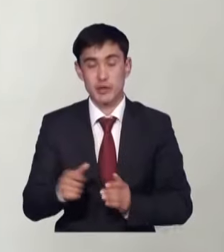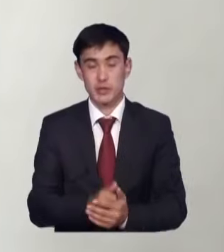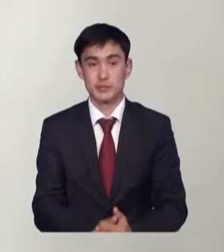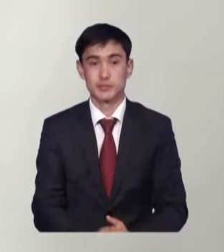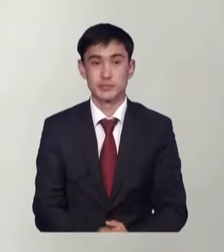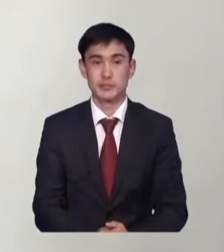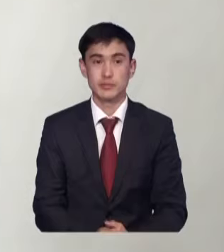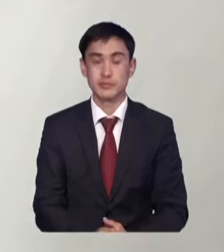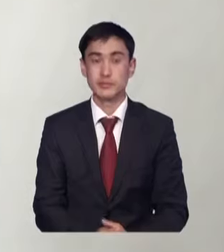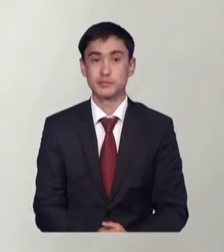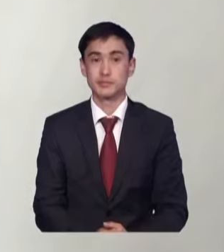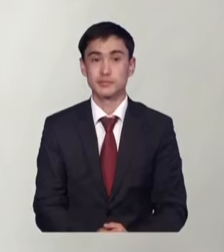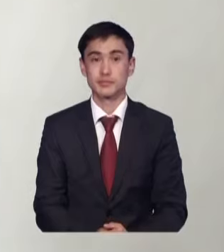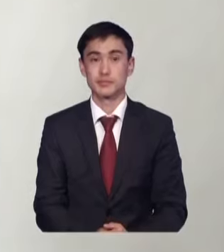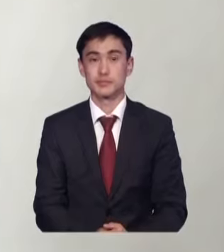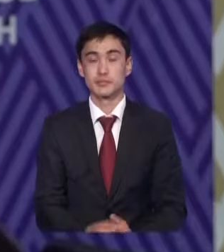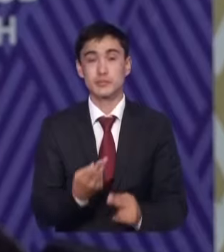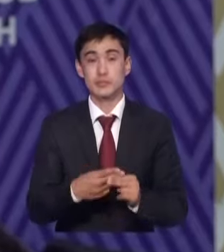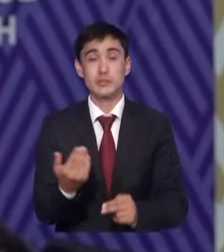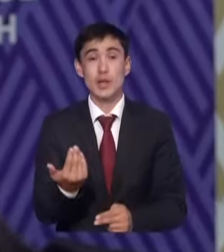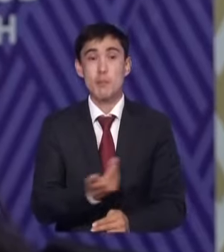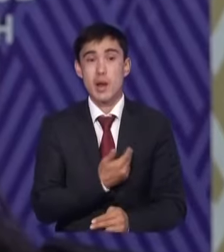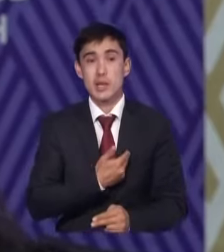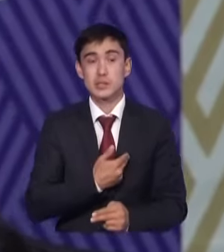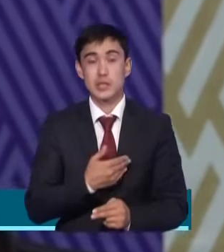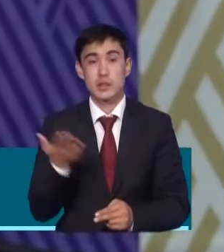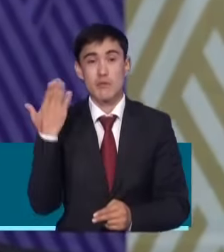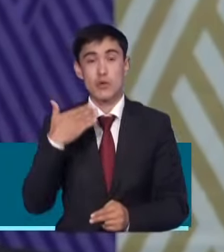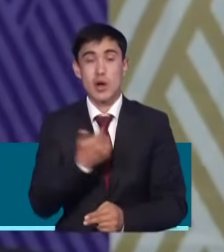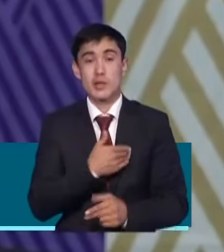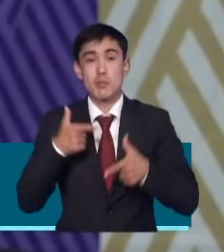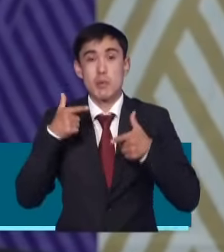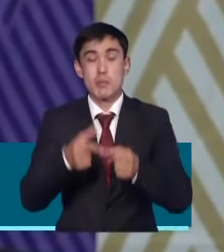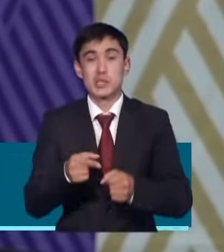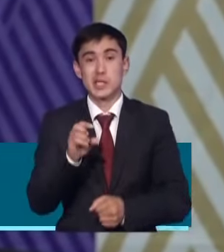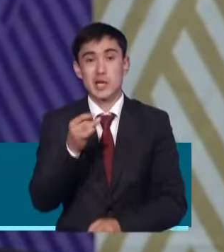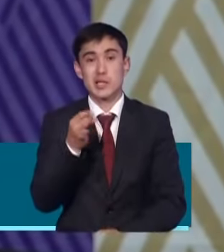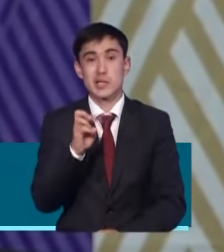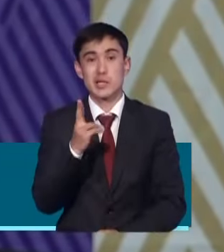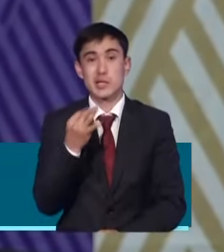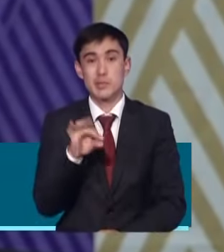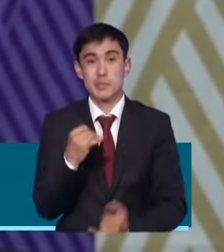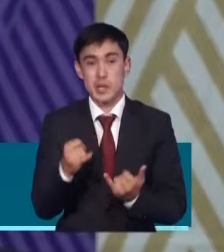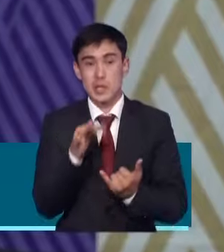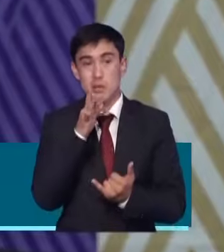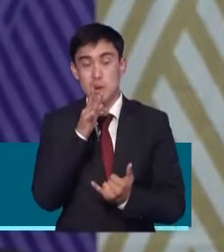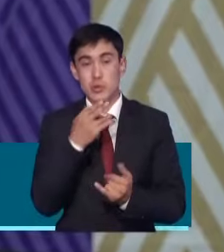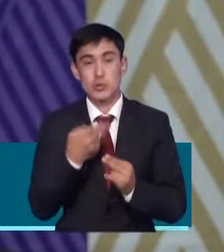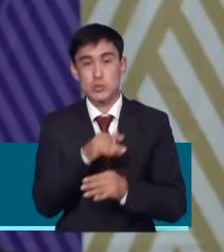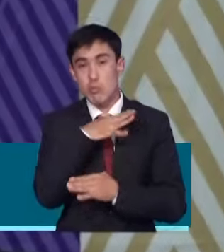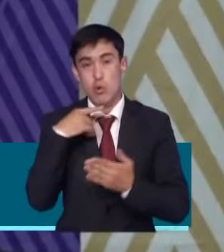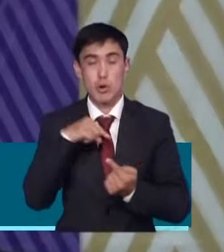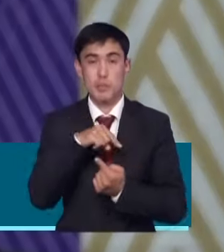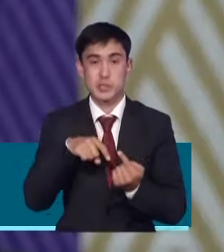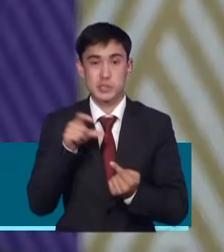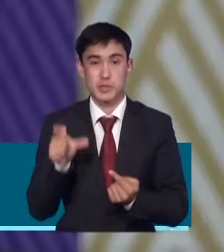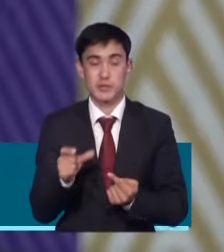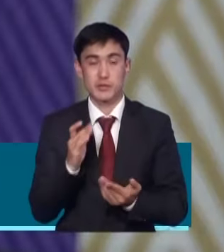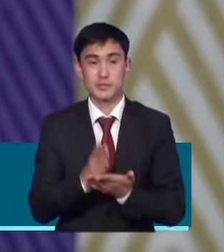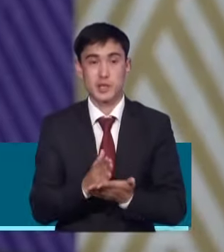человек. Очень полезно. Я вот давно хотела попасть к Екатерине Ким, потому что на данный момент очень много бизнесменов,